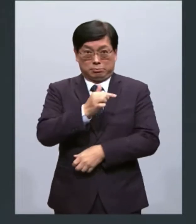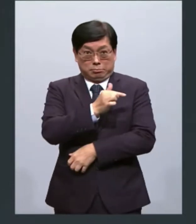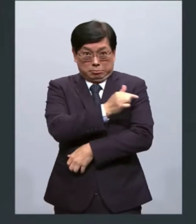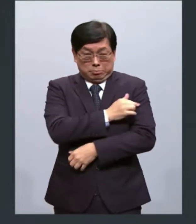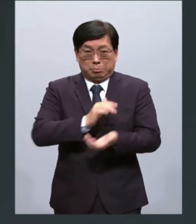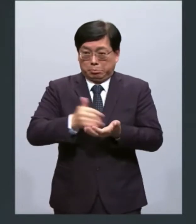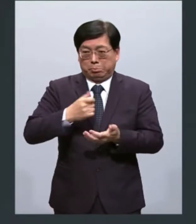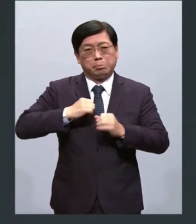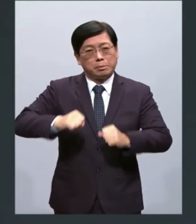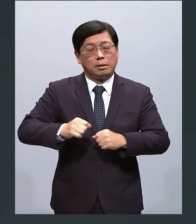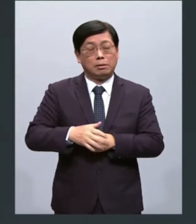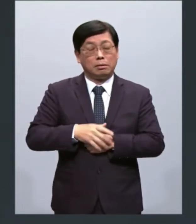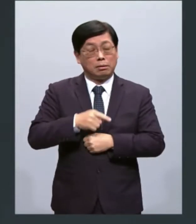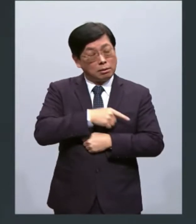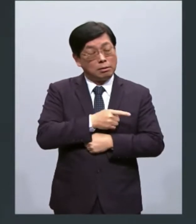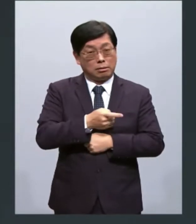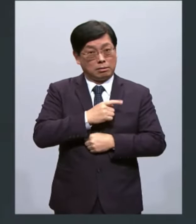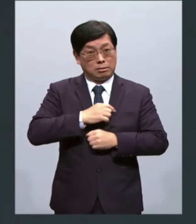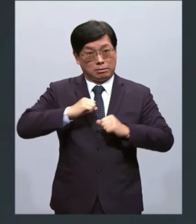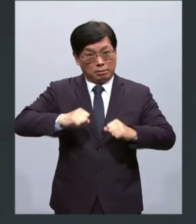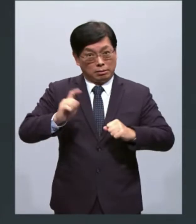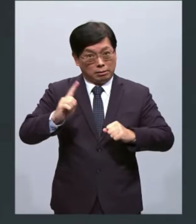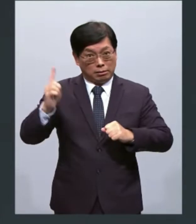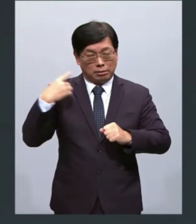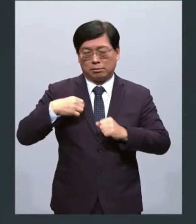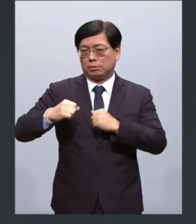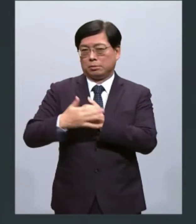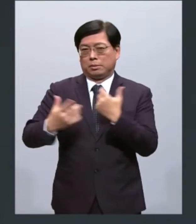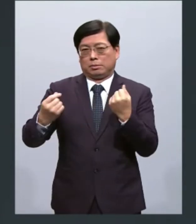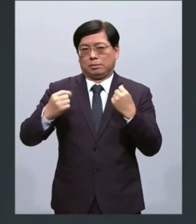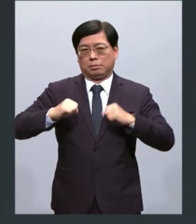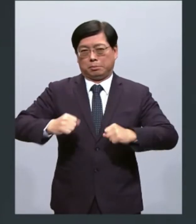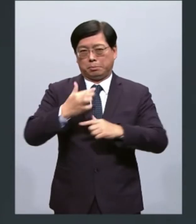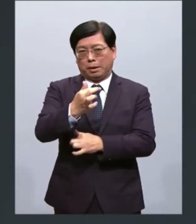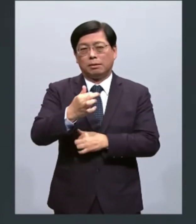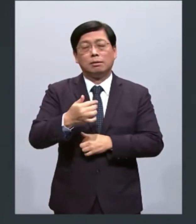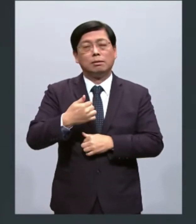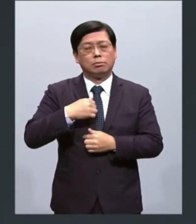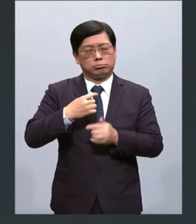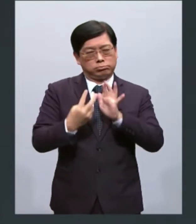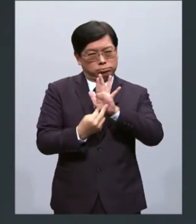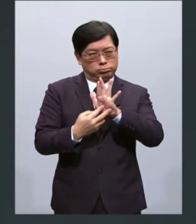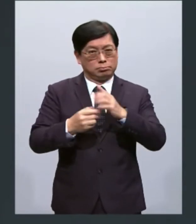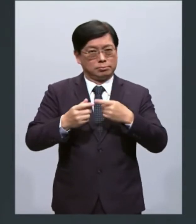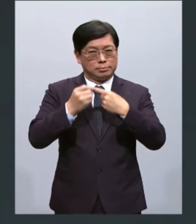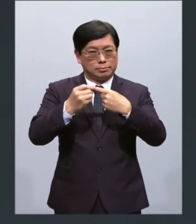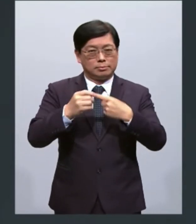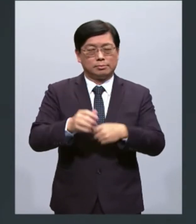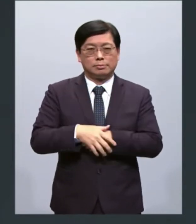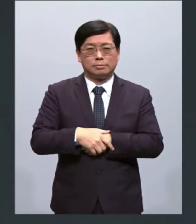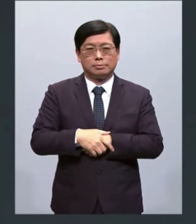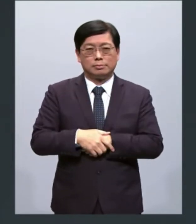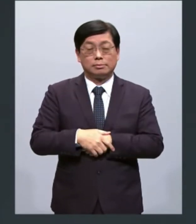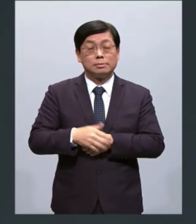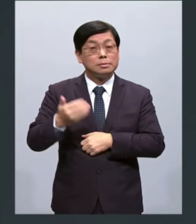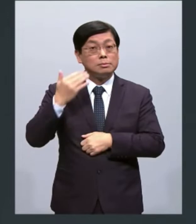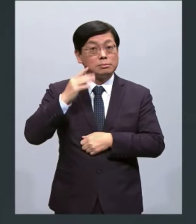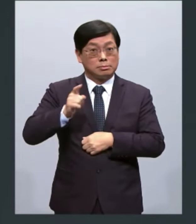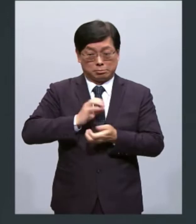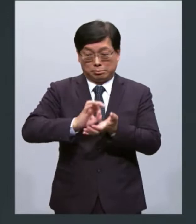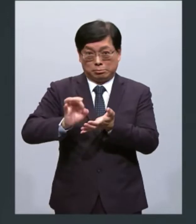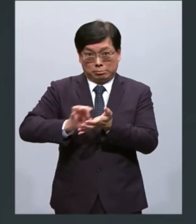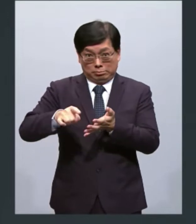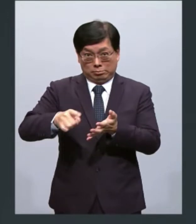健康，医护人员要健康，健保要健康。因此我主张，第一，提高医疗卫生支出